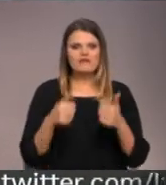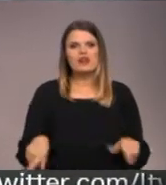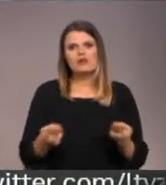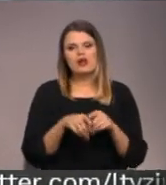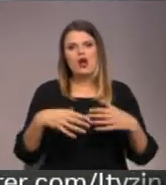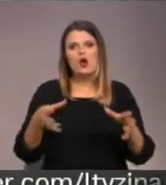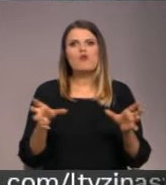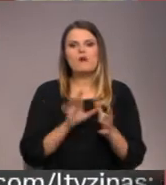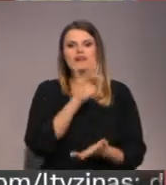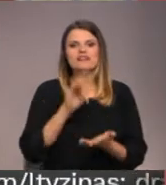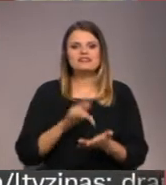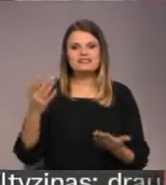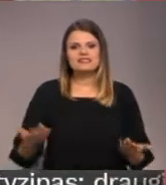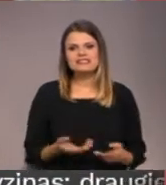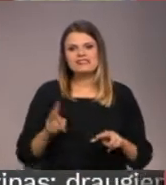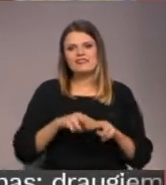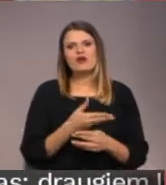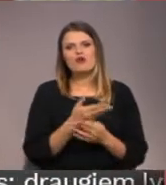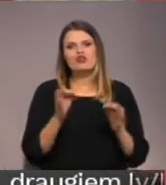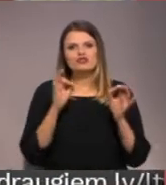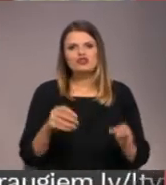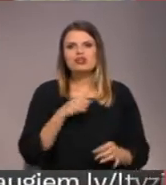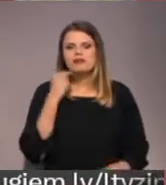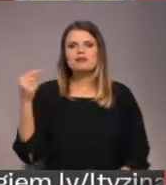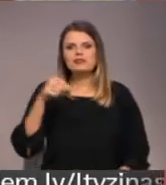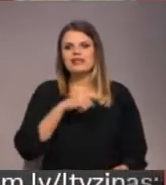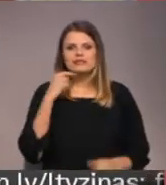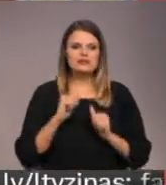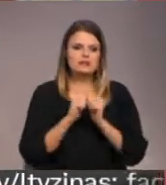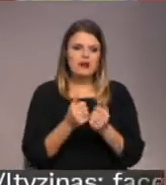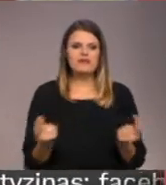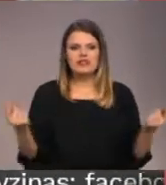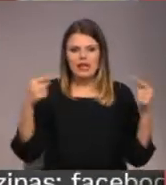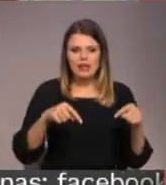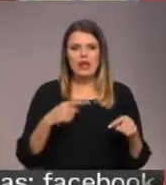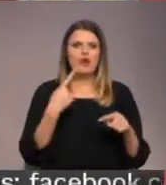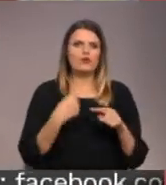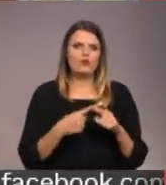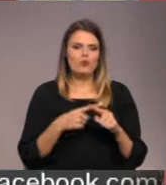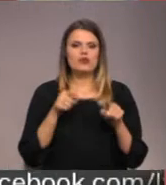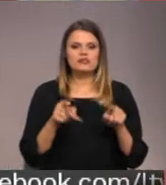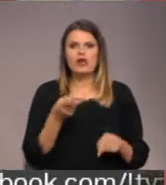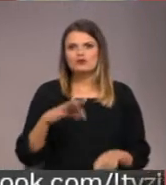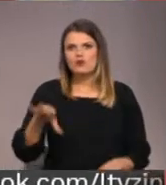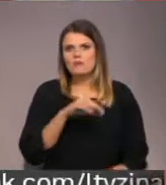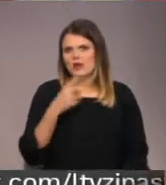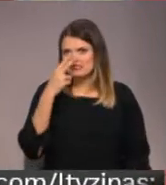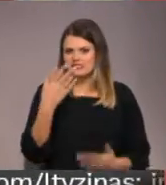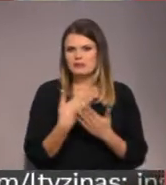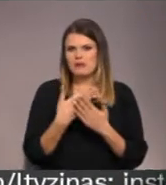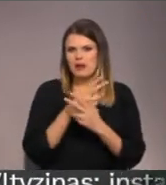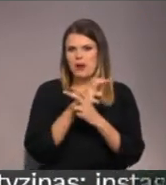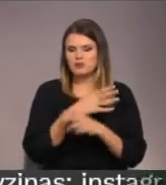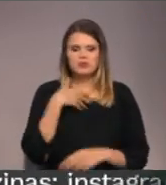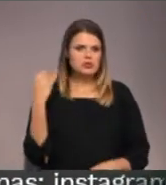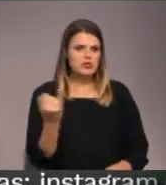tādu kopienas centru, dzīvu vietu, kur tiešām gribas atbraukt, kur gribas pavadīt laiku, kur nu, nodarbos. Jo es saku, nu, tas, ko mēs redzējām arī, piemēram, Austrijā, ir